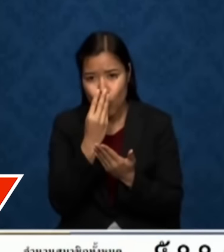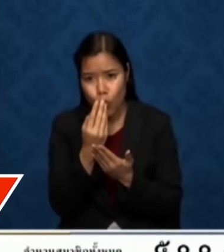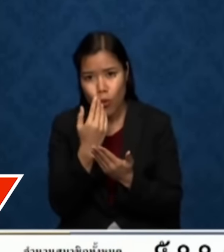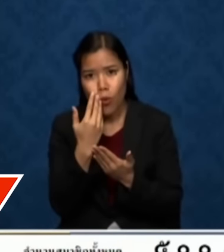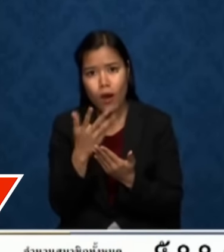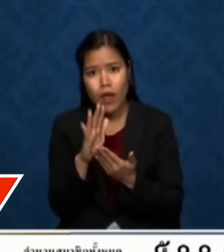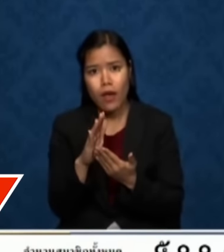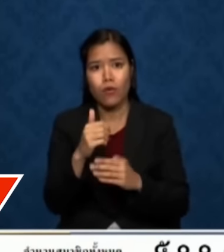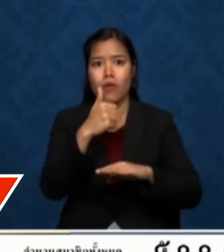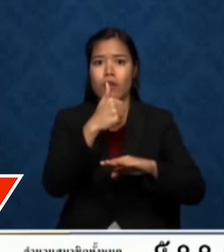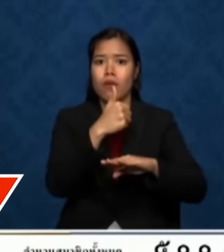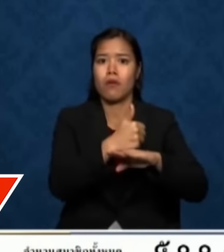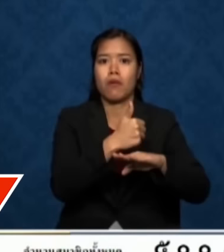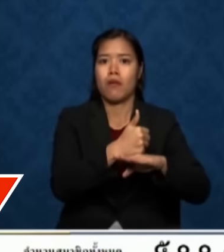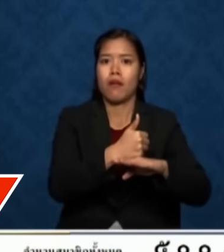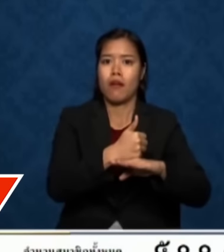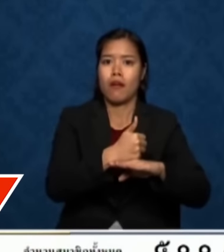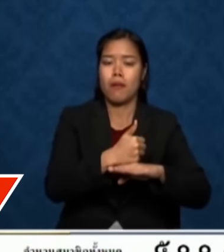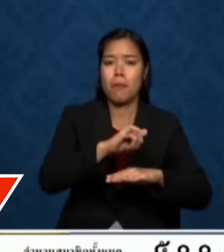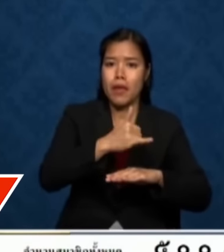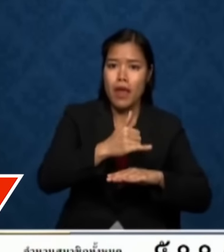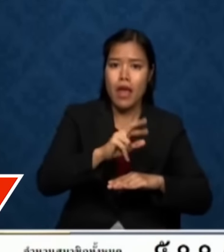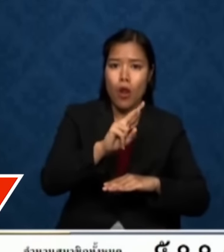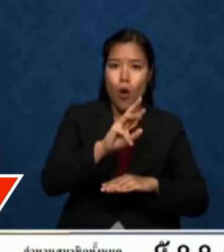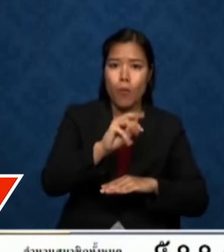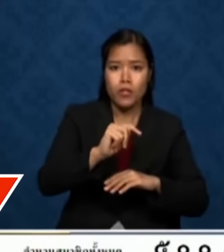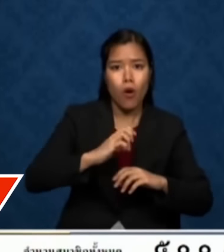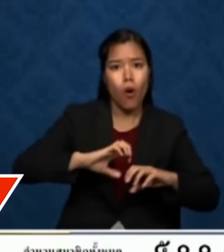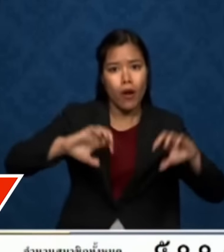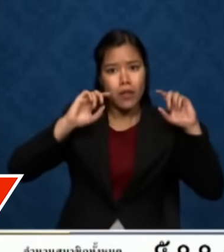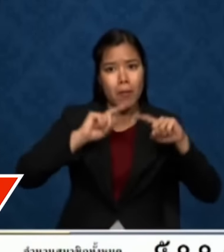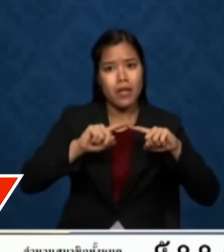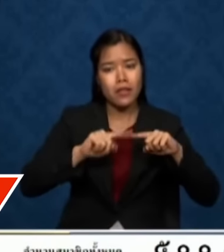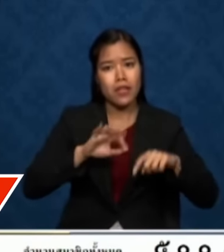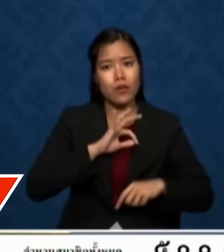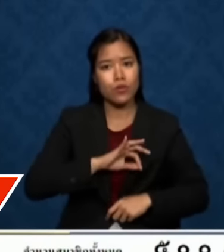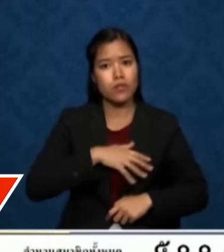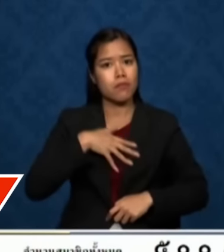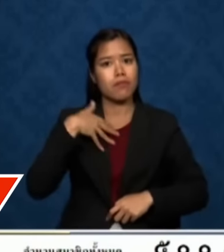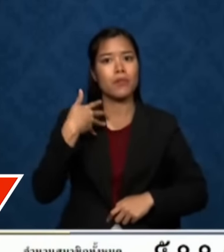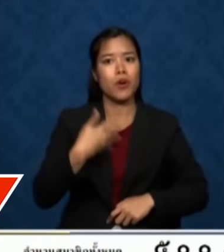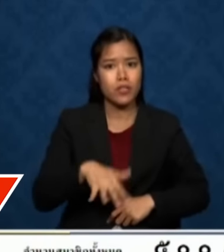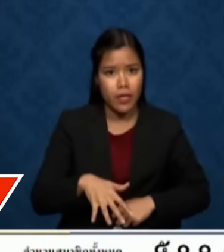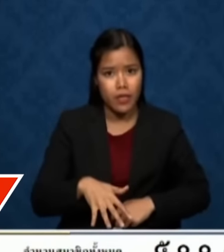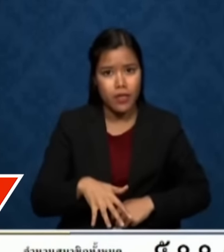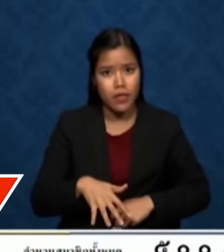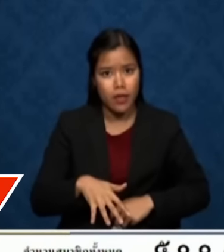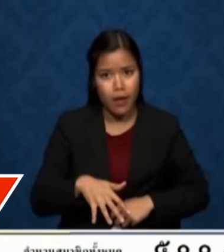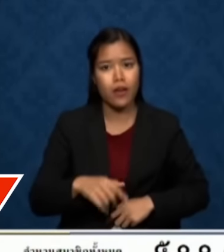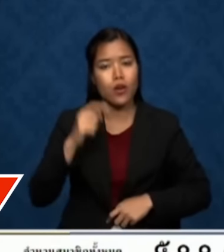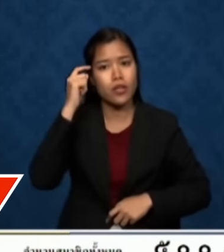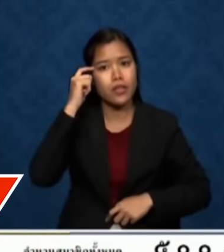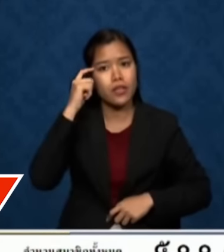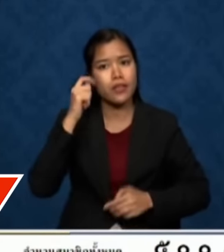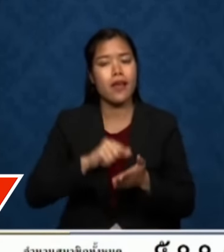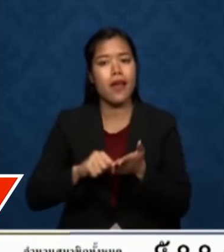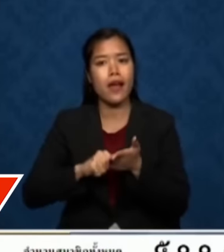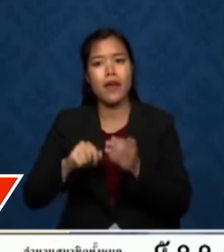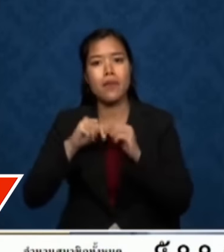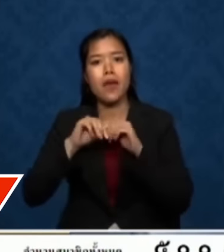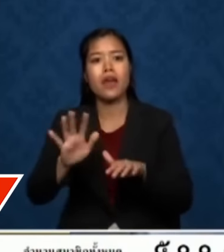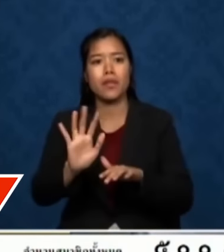ใหญ่ในรัฐบาลอาจไม่พอใจท่านประธานคะสื่อของรัฐท่านอาจจะทำได้ง่ายเบ็ดเส